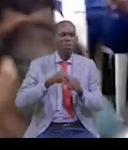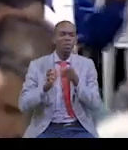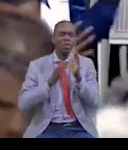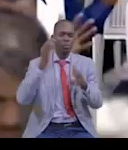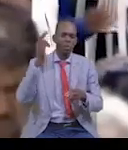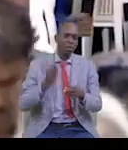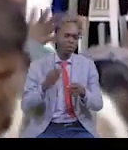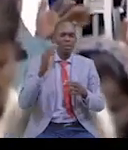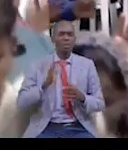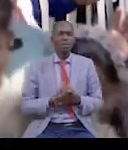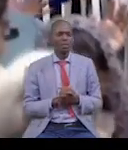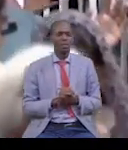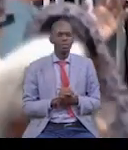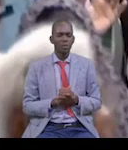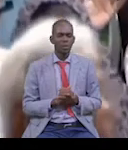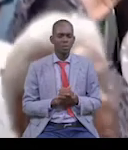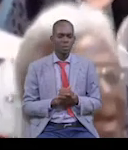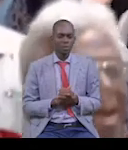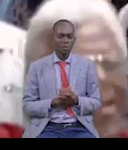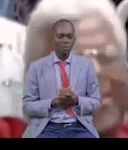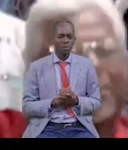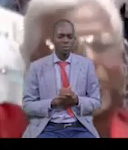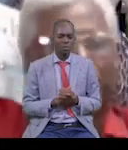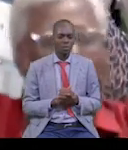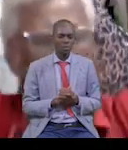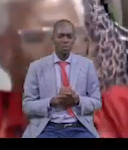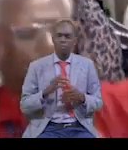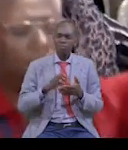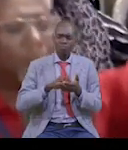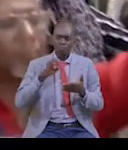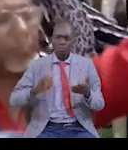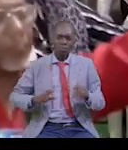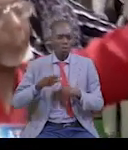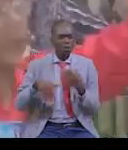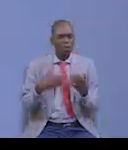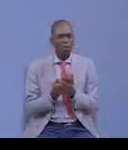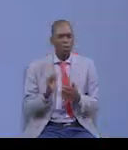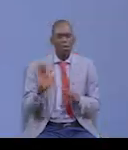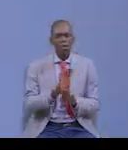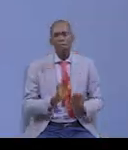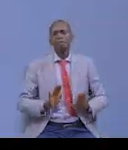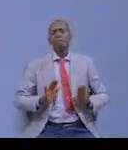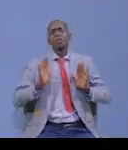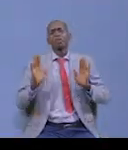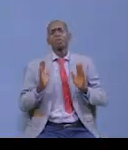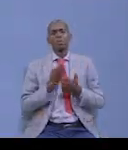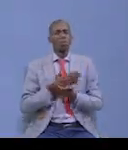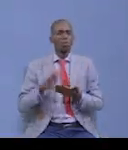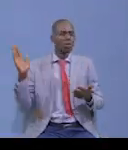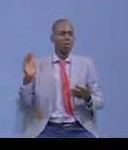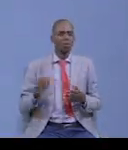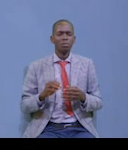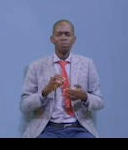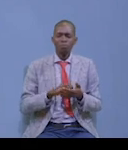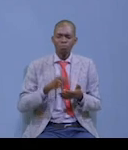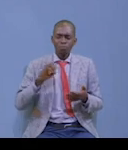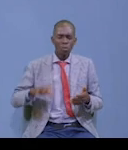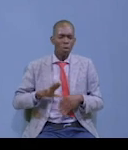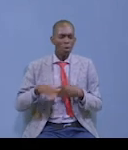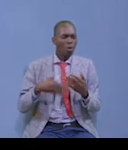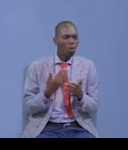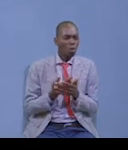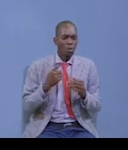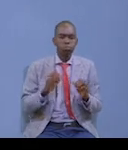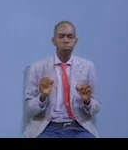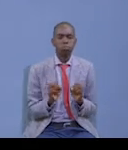ప్రభువా యేసు నామములో వారికి అనుగ్రహించండి. Take all their fears away. మీ భయాలన్నీ తొలగించండి. Take all the trembling away. ప్రతి